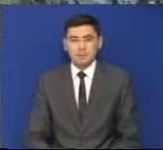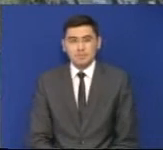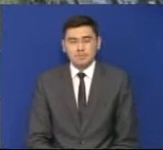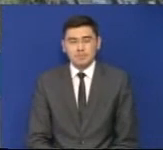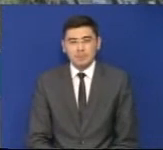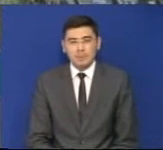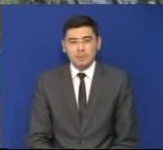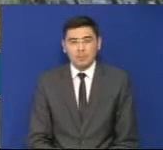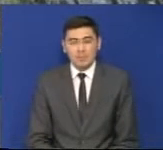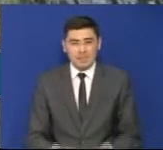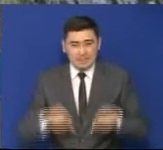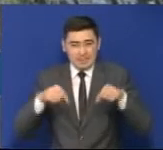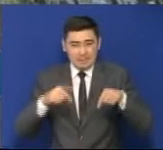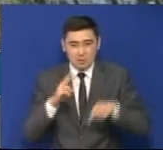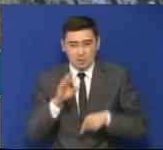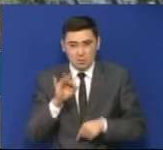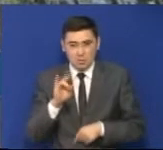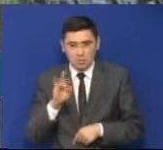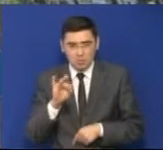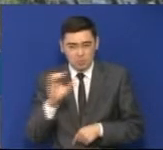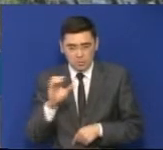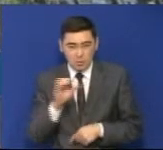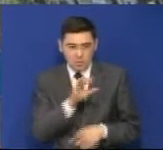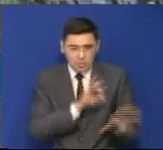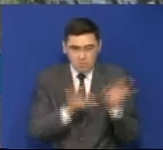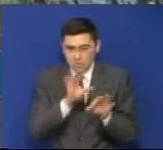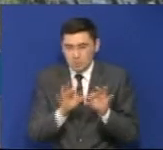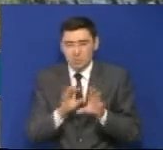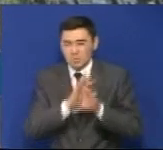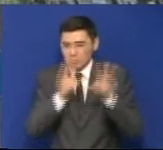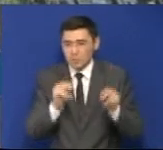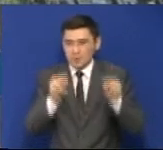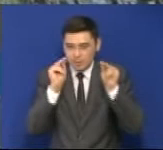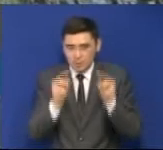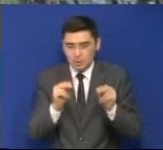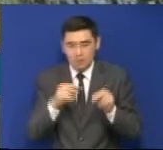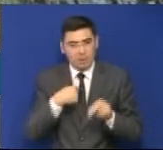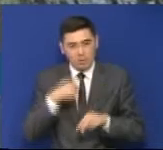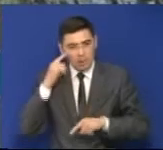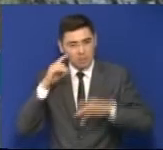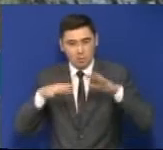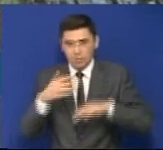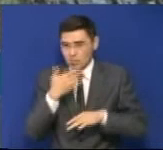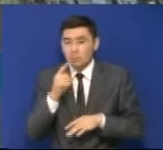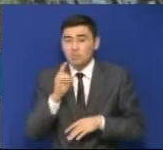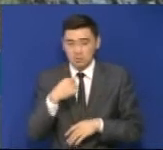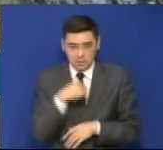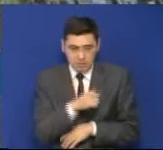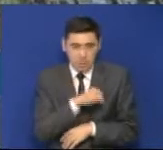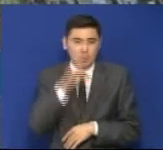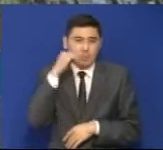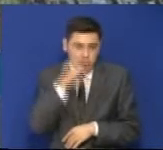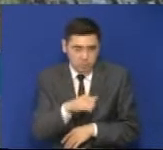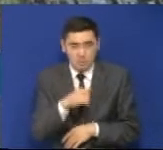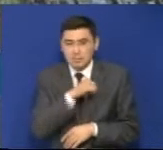Осы конкурстың әділ өтіп жатқанына ешқандай күмәнім жоқ. Неге десеңіздер, ол өз басымнан өткеннен кейін,